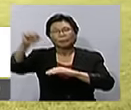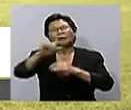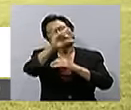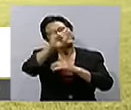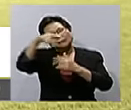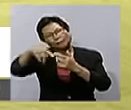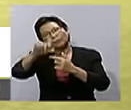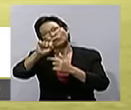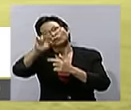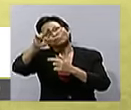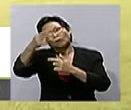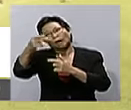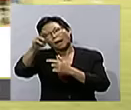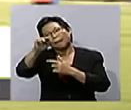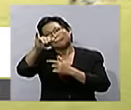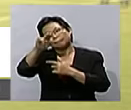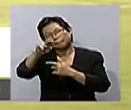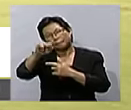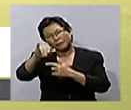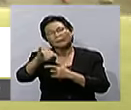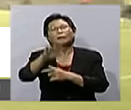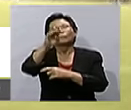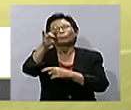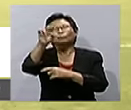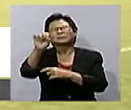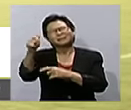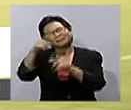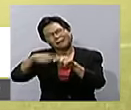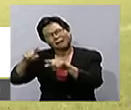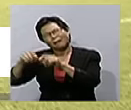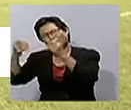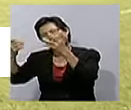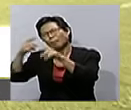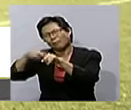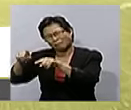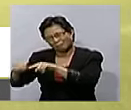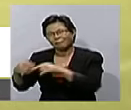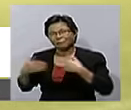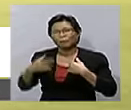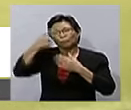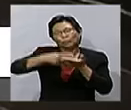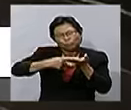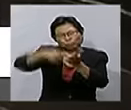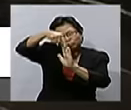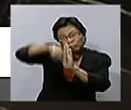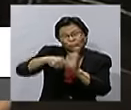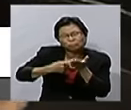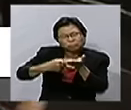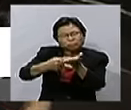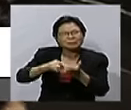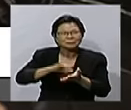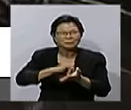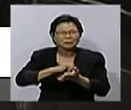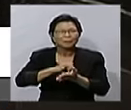Wailun, Soharmin Yusof, Musa Hendrik dan sebenarnya ramai lagi. Dan untuk berbicara lebih lanjut lagi, saya